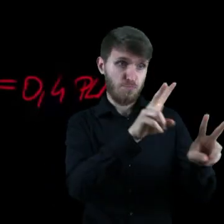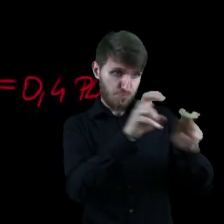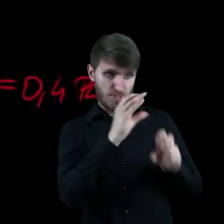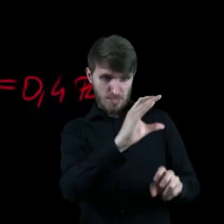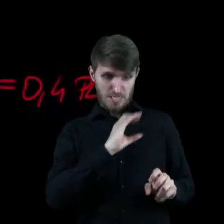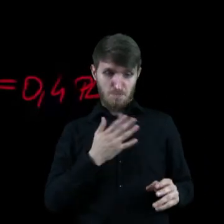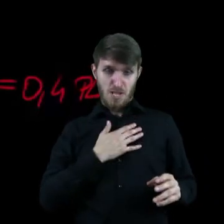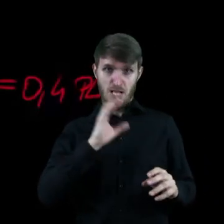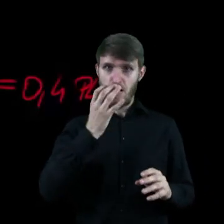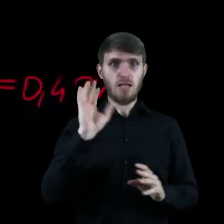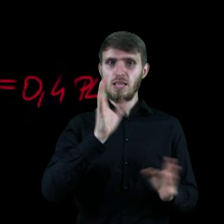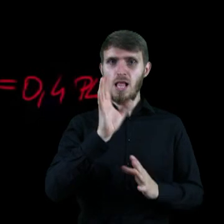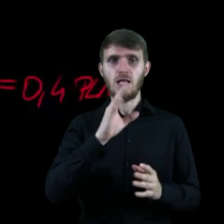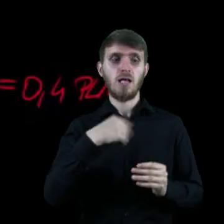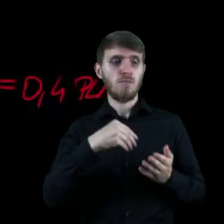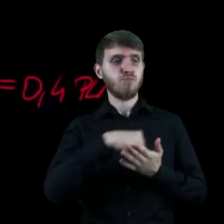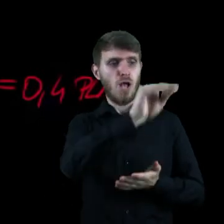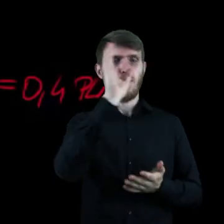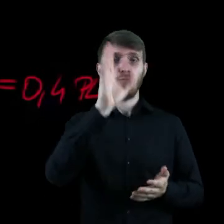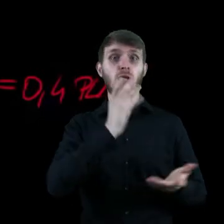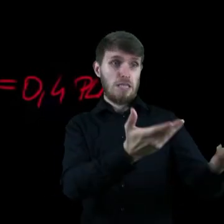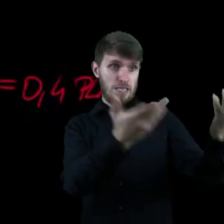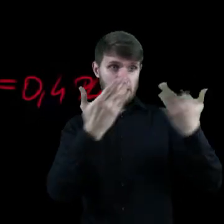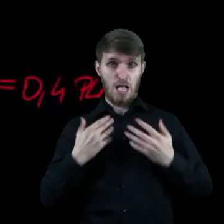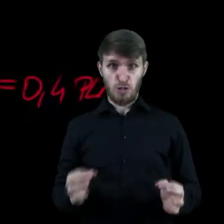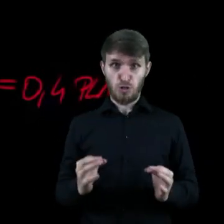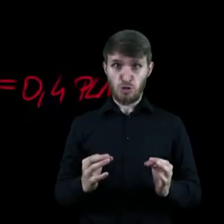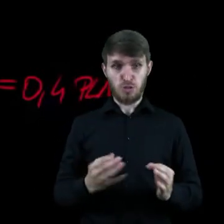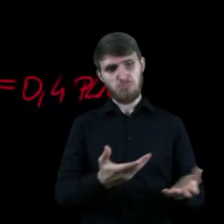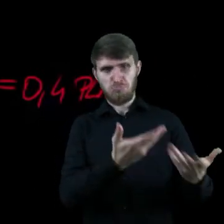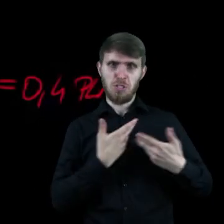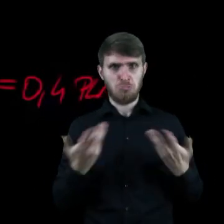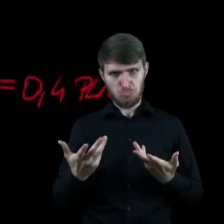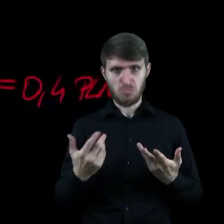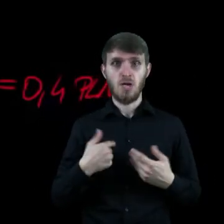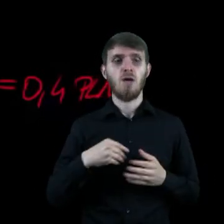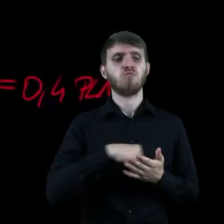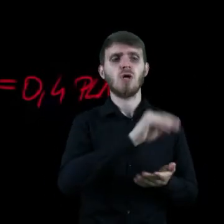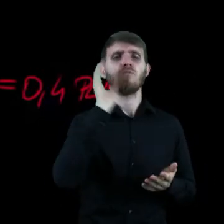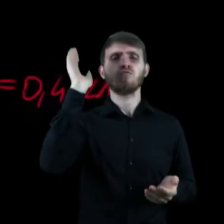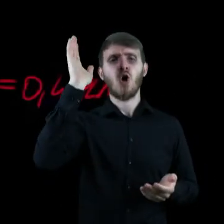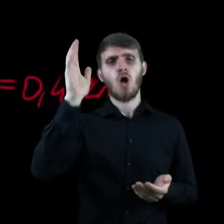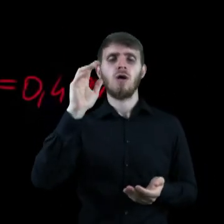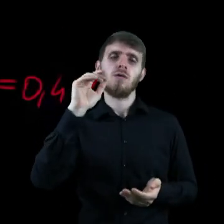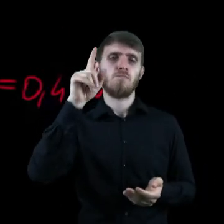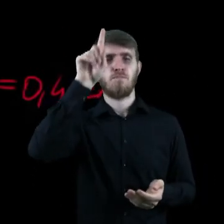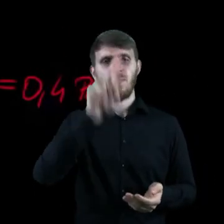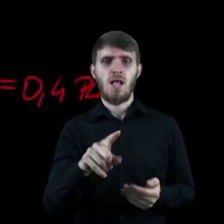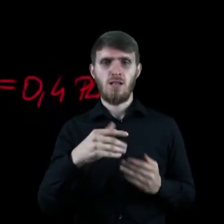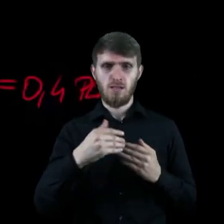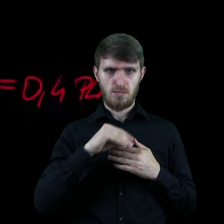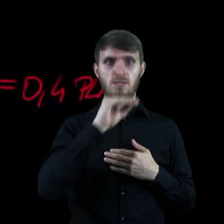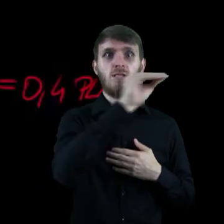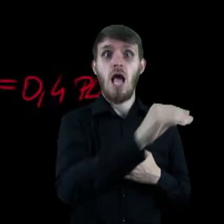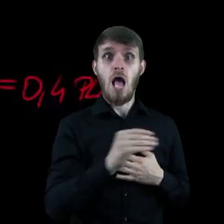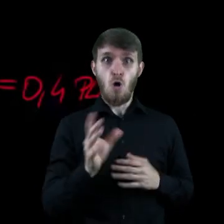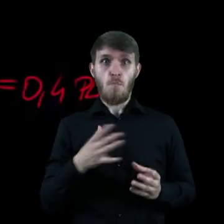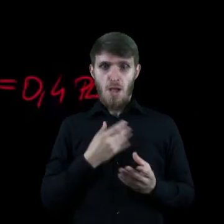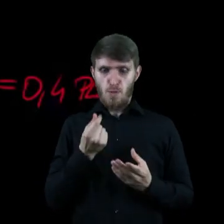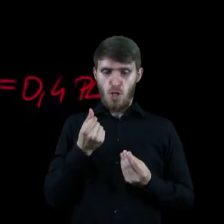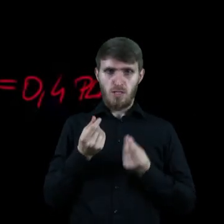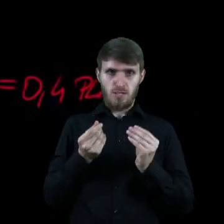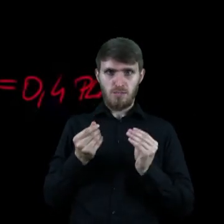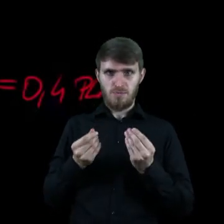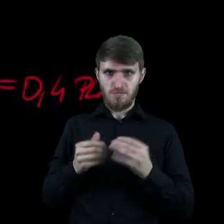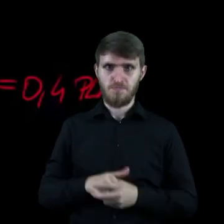kredyt kupiecki, który w zasadzie nie jest stricte, rzecz biorąc, pozyskaniem środków, tylko odraczaniem płatności do